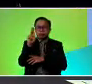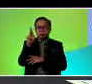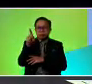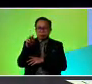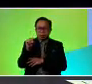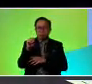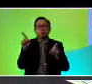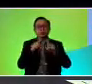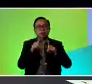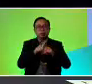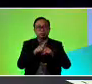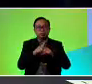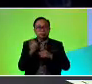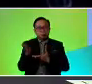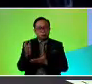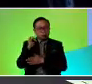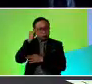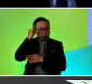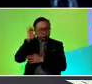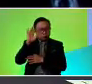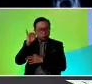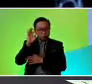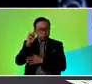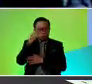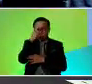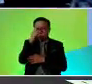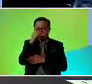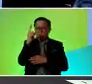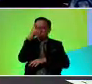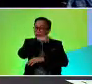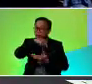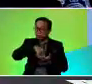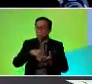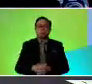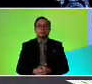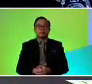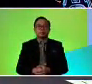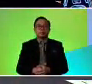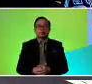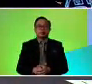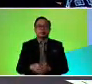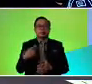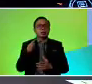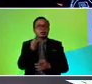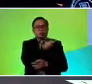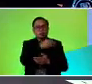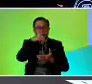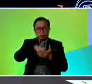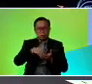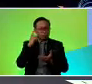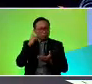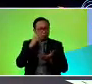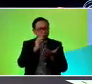bersama saya pengacara Anda Irfan syahmi untuk episode kali ini pelajaran